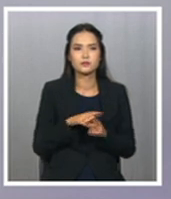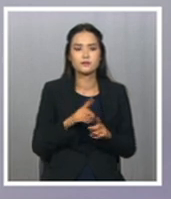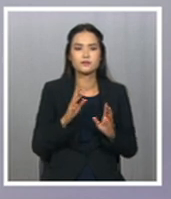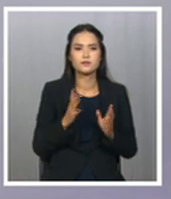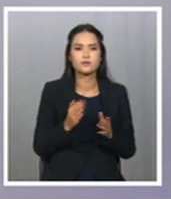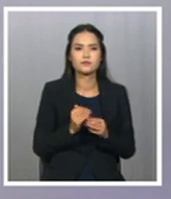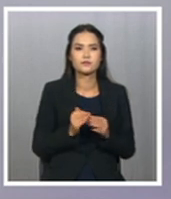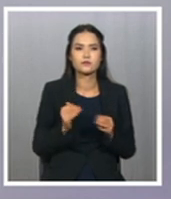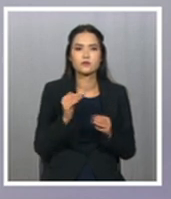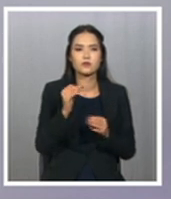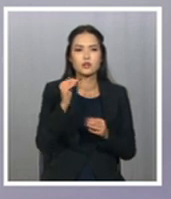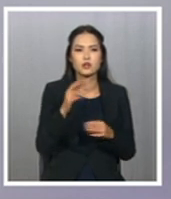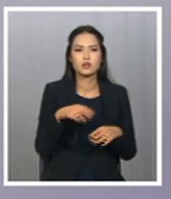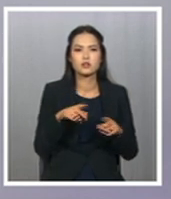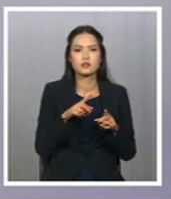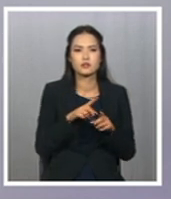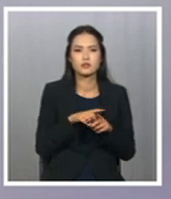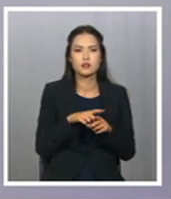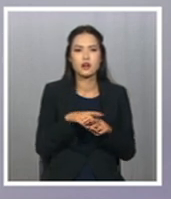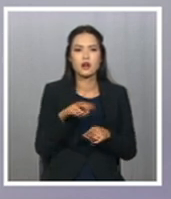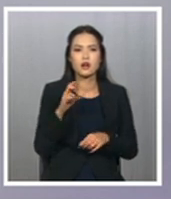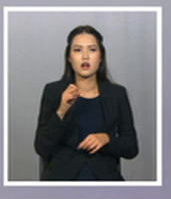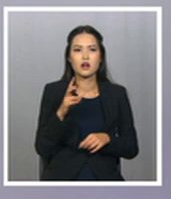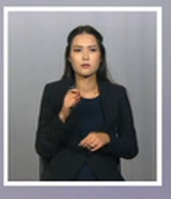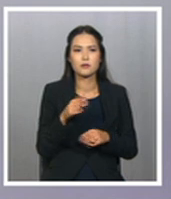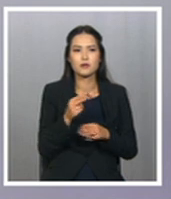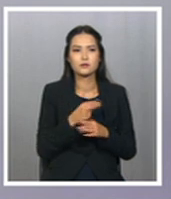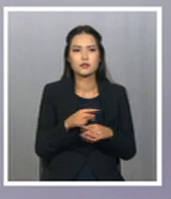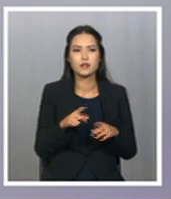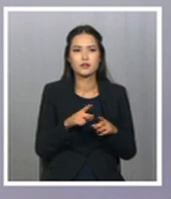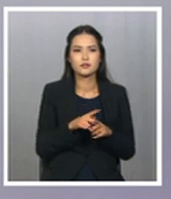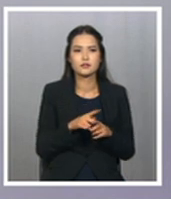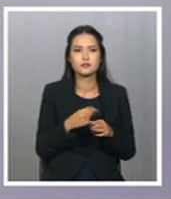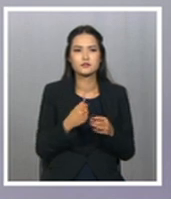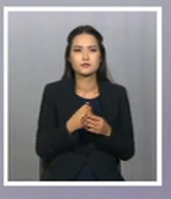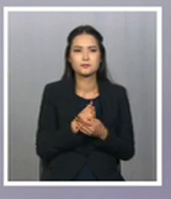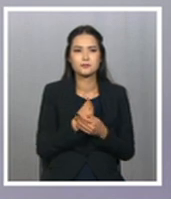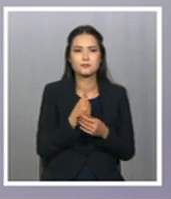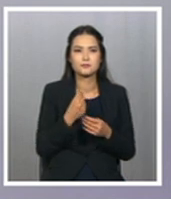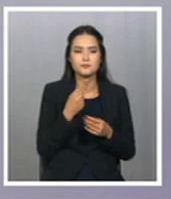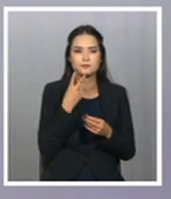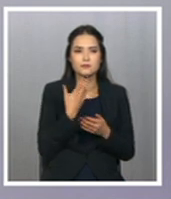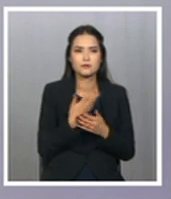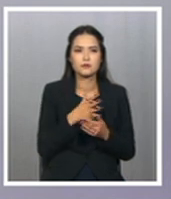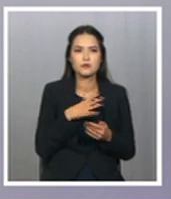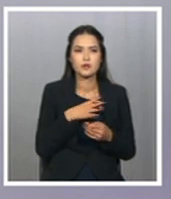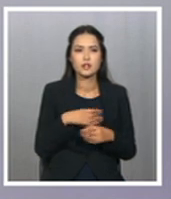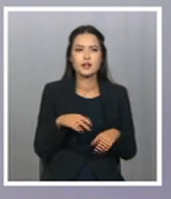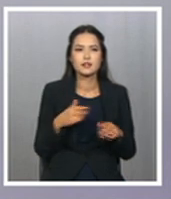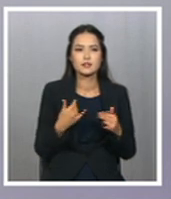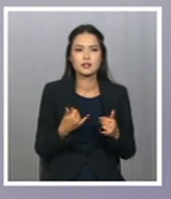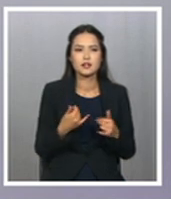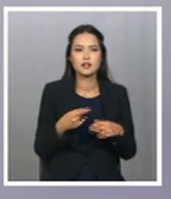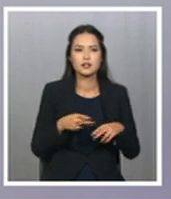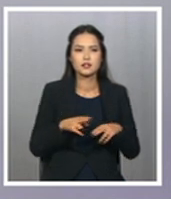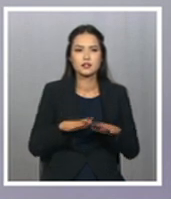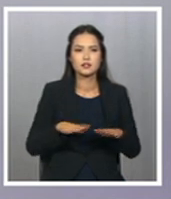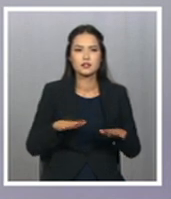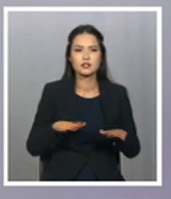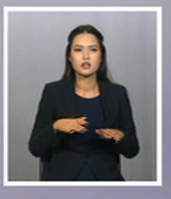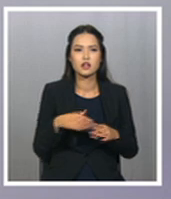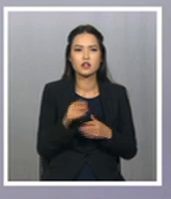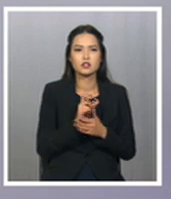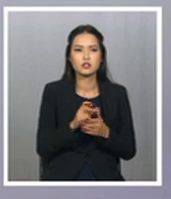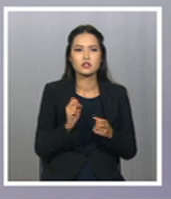бара жатқанын суреттесе, Абай бейнесі арқылы жаңаның туын көрсетеді. Енді оқушылар, шығармадағы